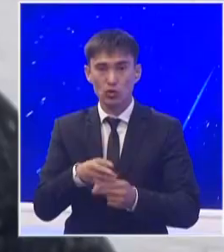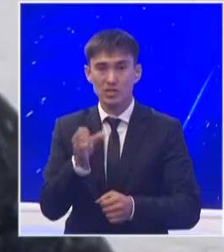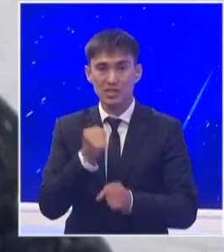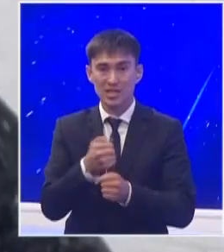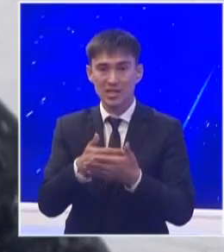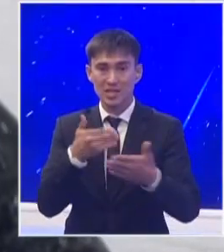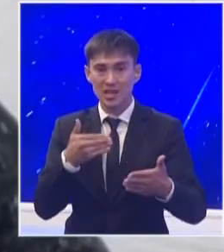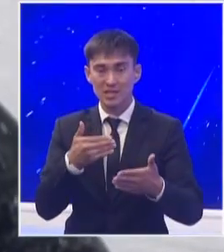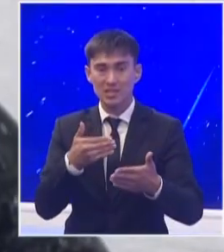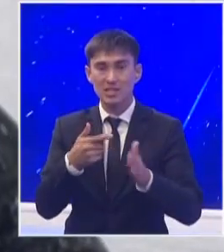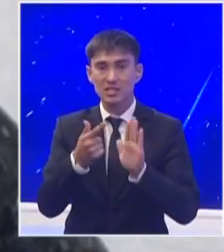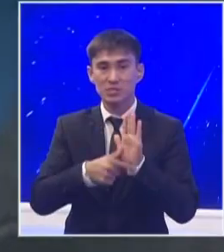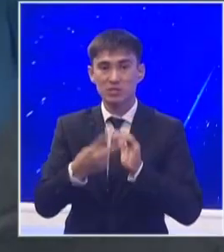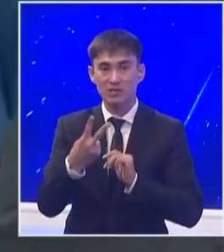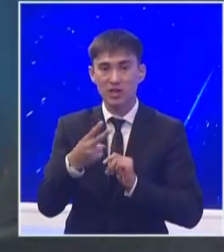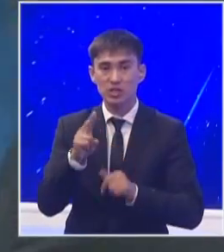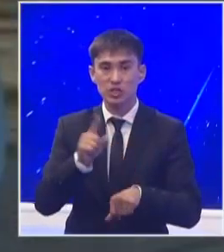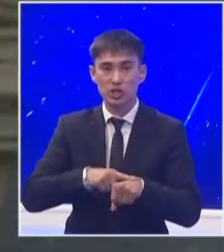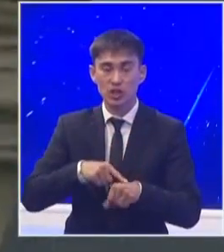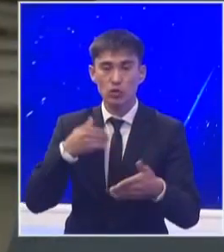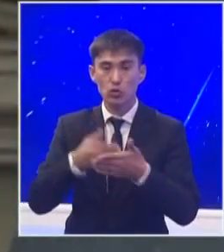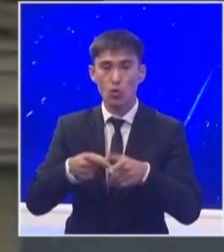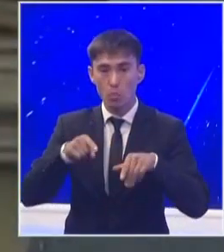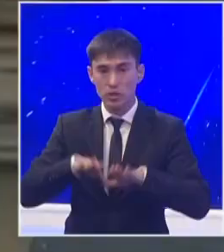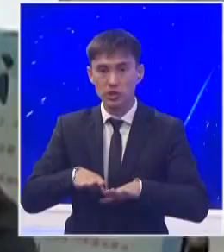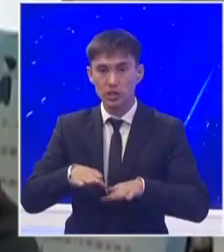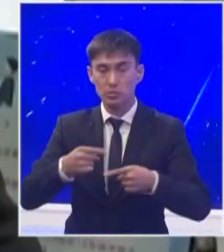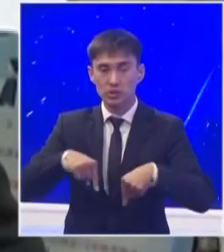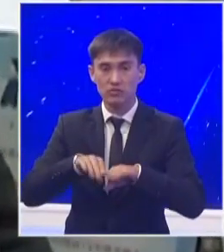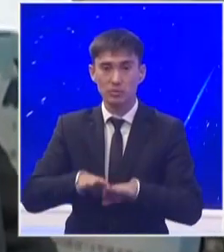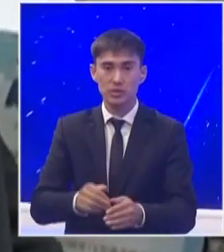ранее, чем за 72 часа до посещения общественных мест.